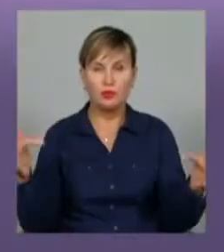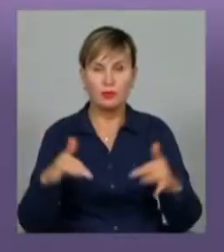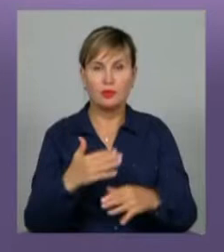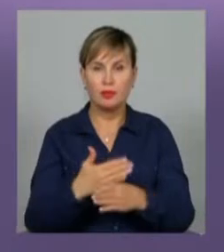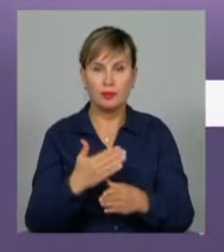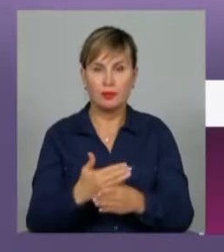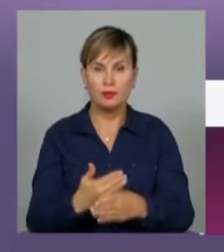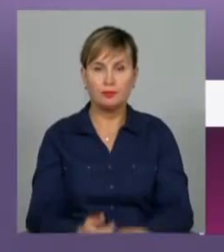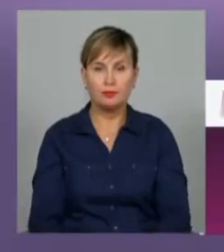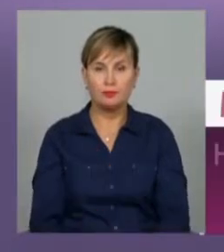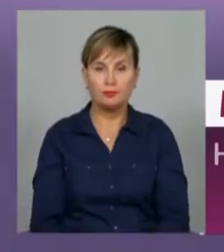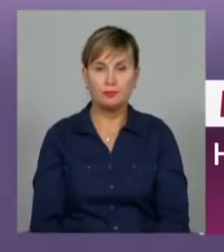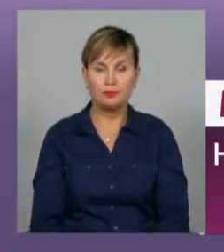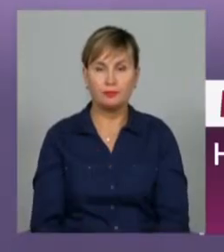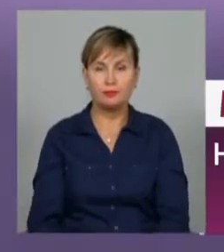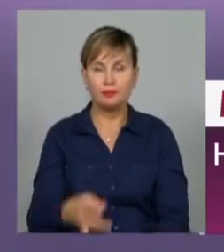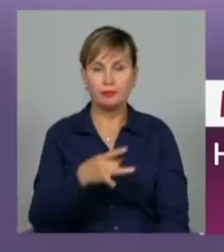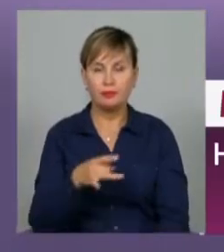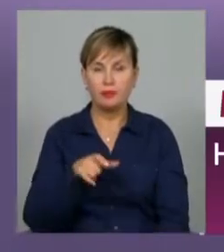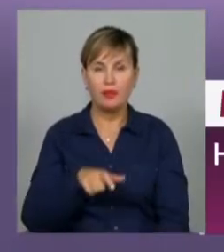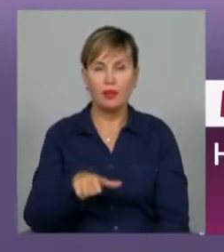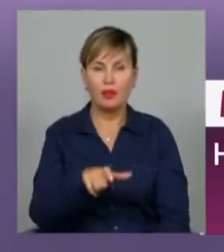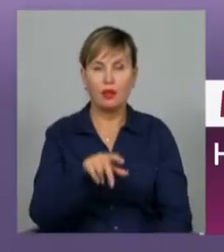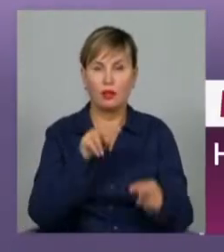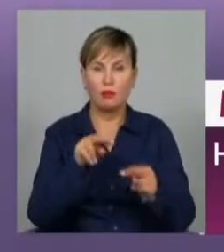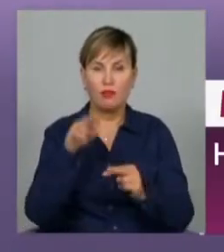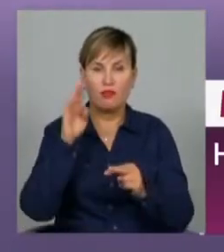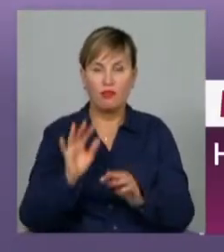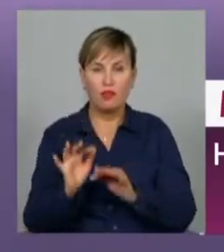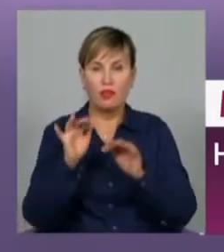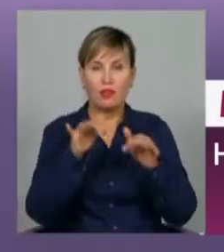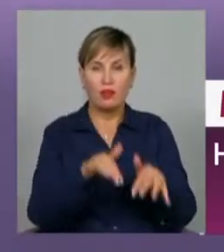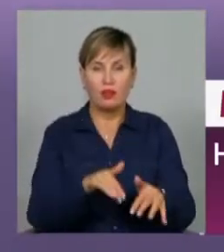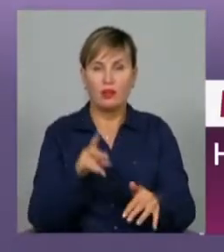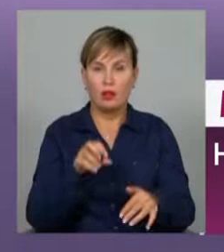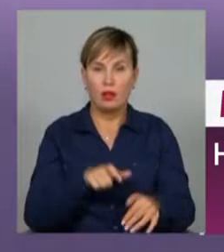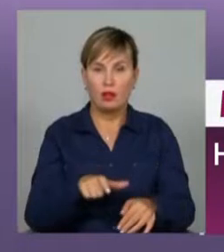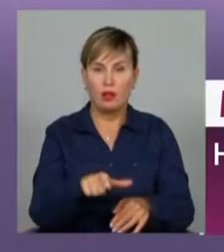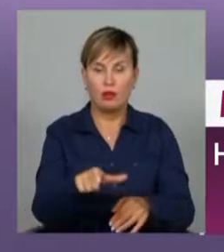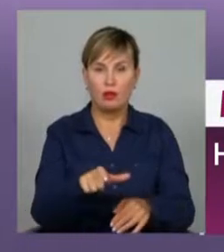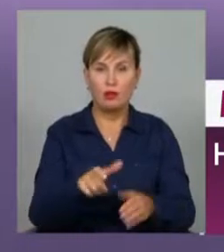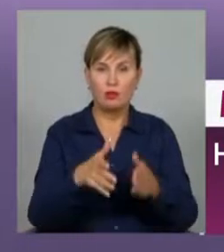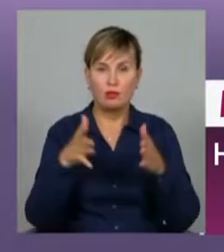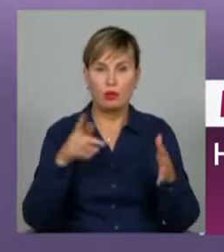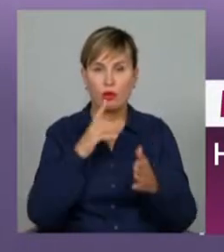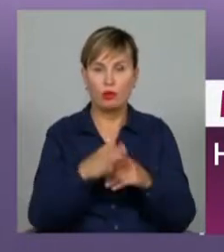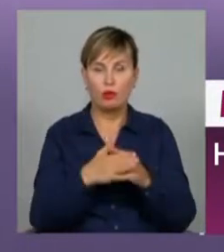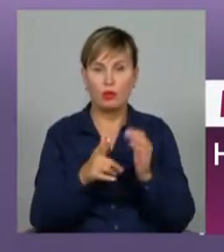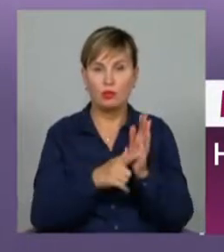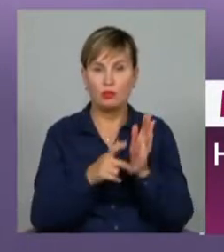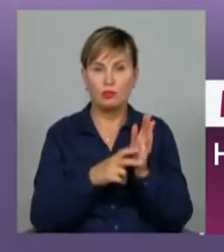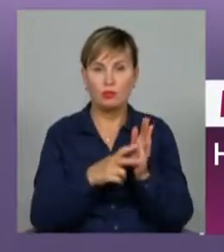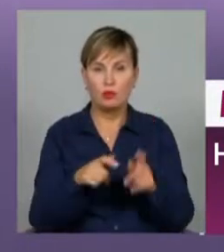В районе села Жазык по автодорожному мосту наблюдался выход воды на проезжую часть автодороги. В ширину порядка 700-800